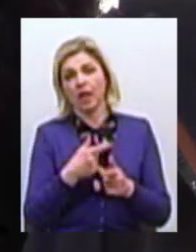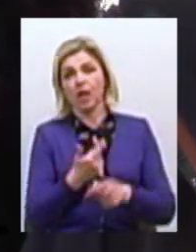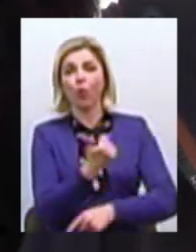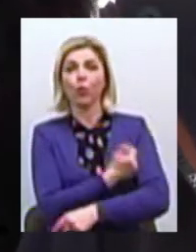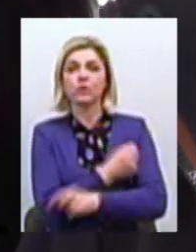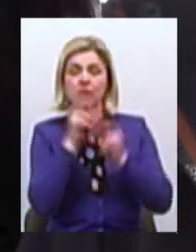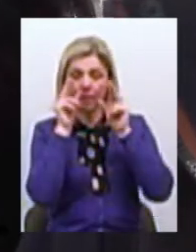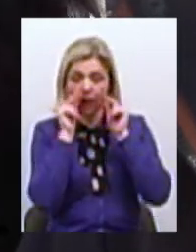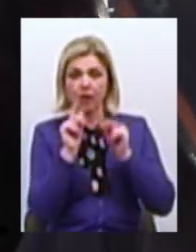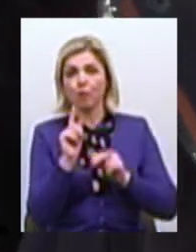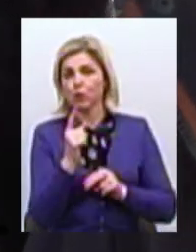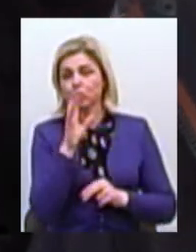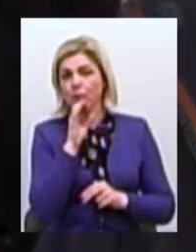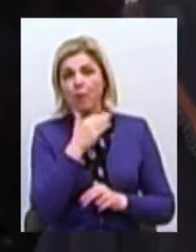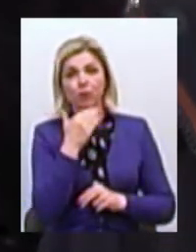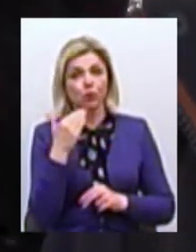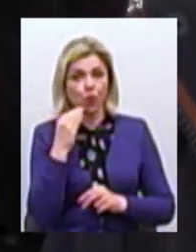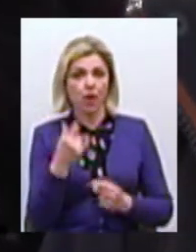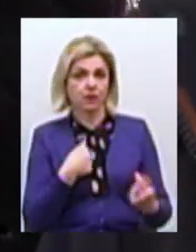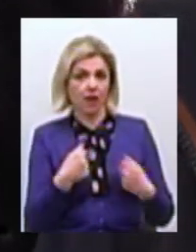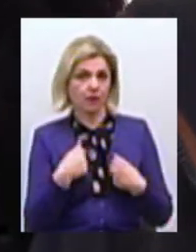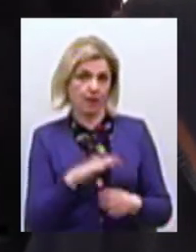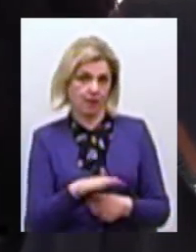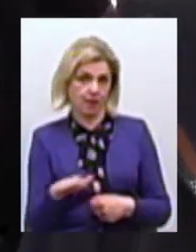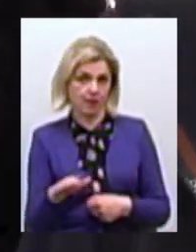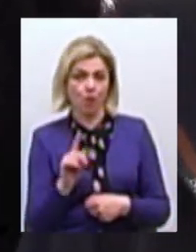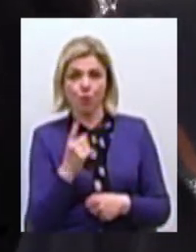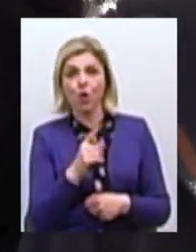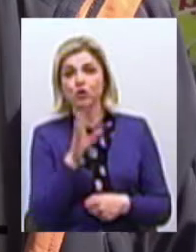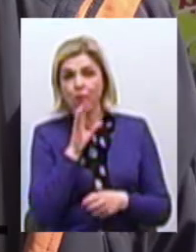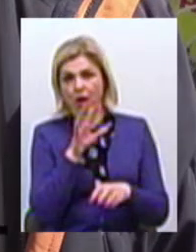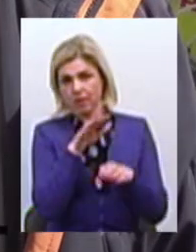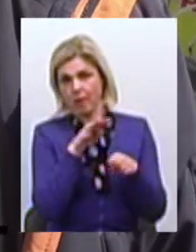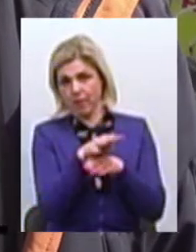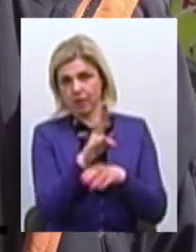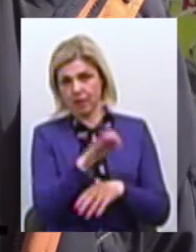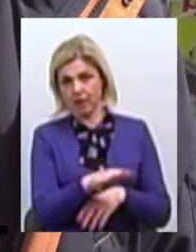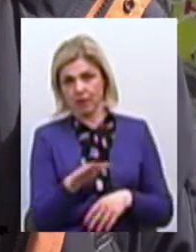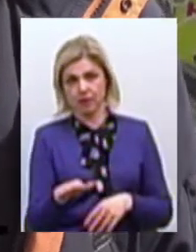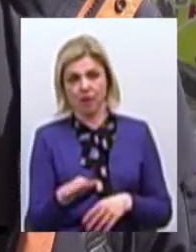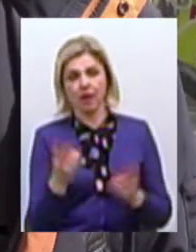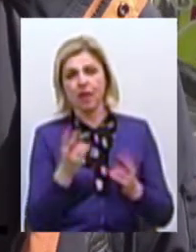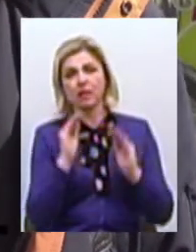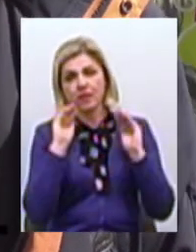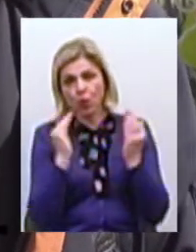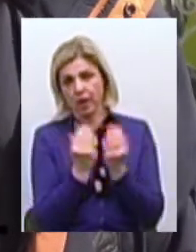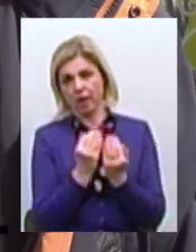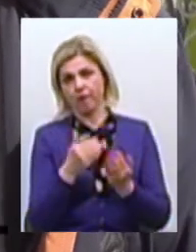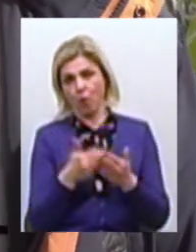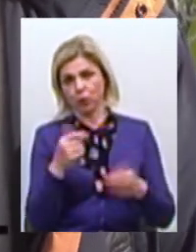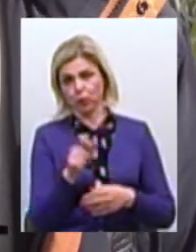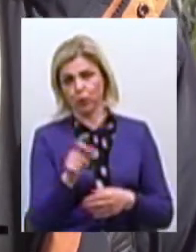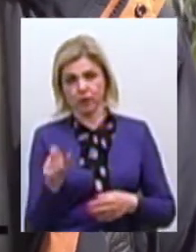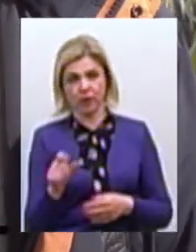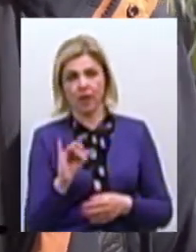что их очень много, и от этого страдают дети, потому что они на них нападают. Надо как-то собак изолировать от людей. Слишком